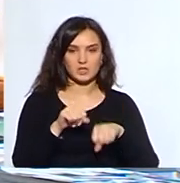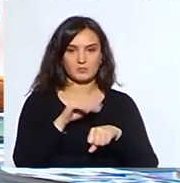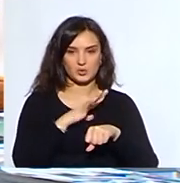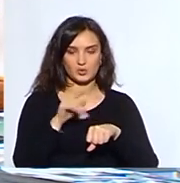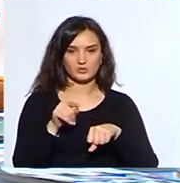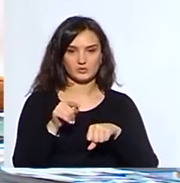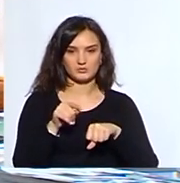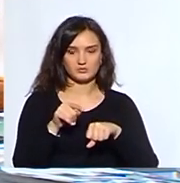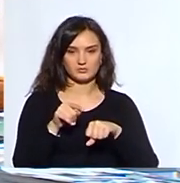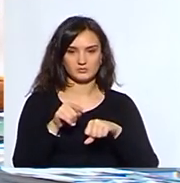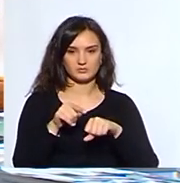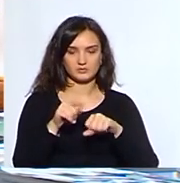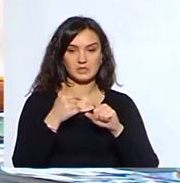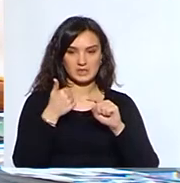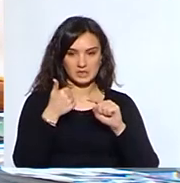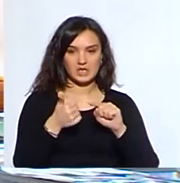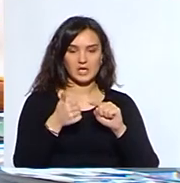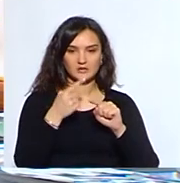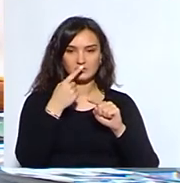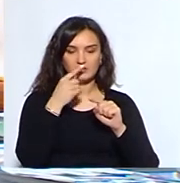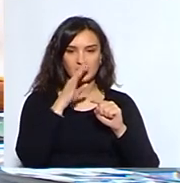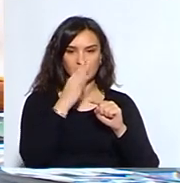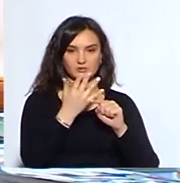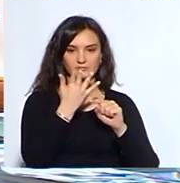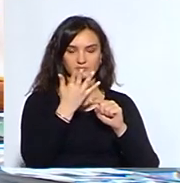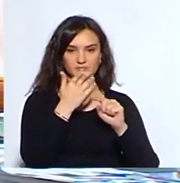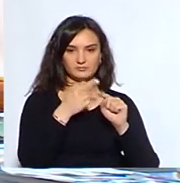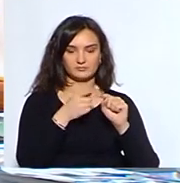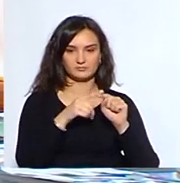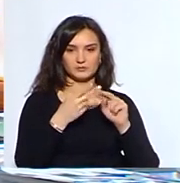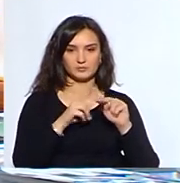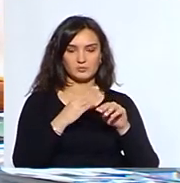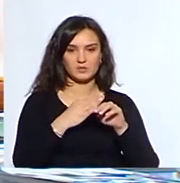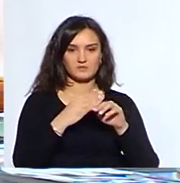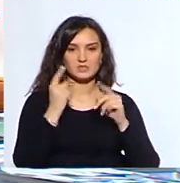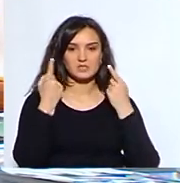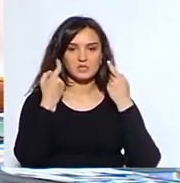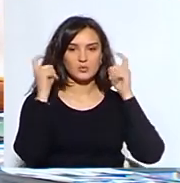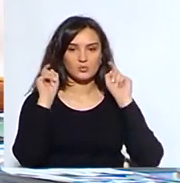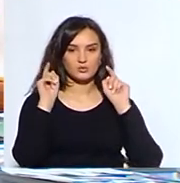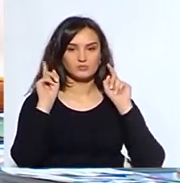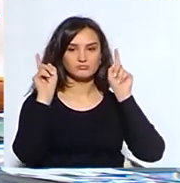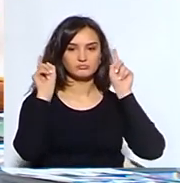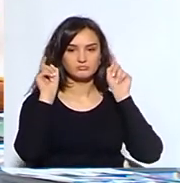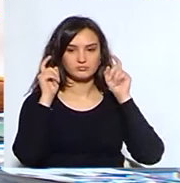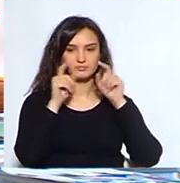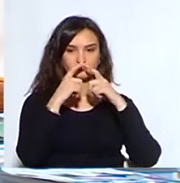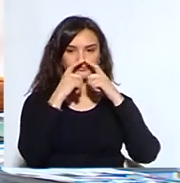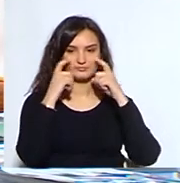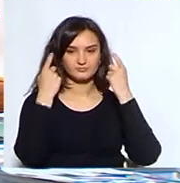ეს ეფექტური ფილტრი და გარდა ამისა, იმიტომ აქვს ამას საყურეები, რომ ჩვენ არ უნდა